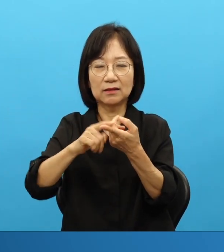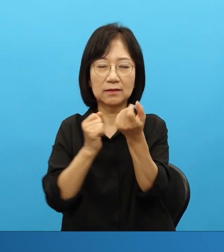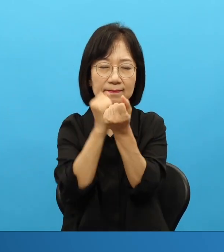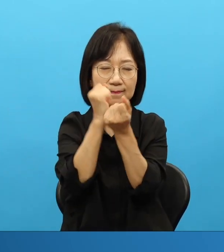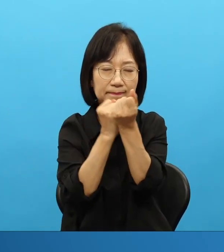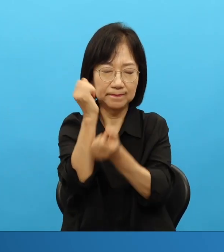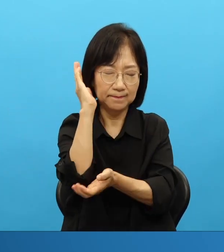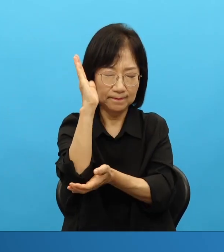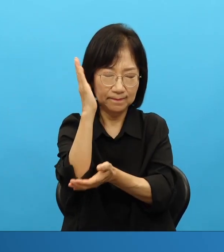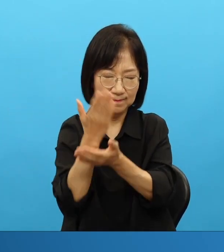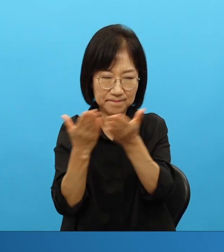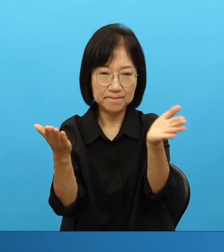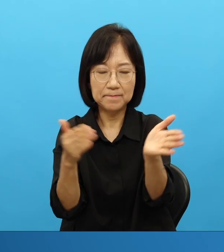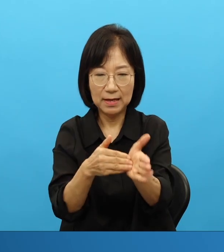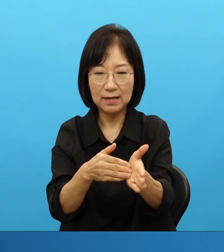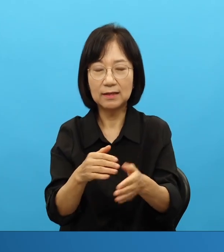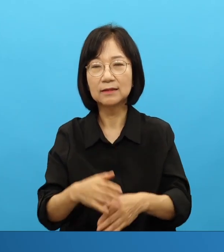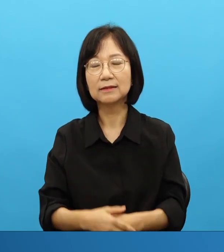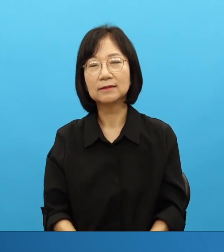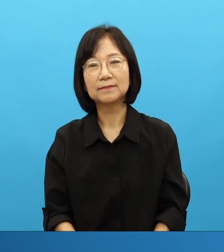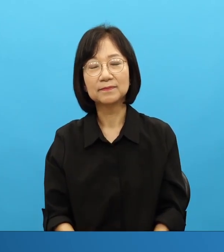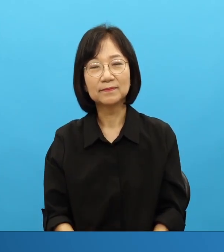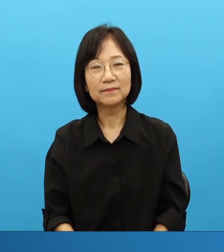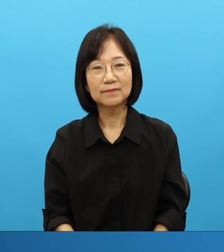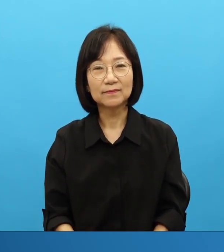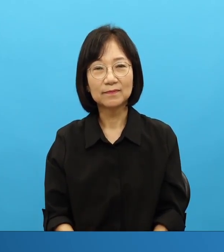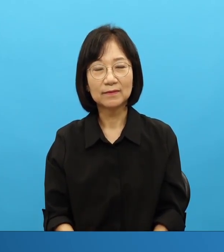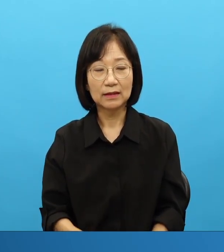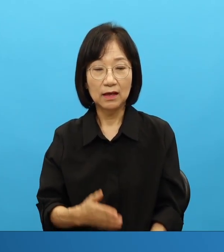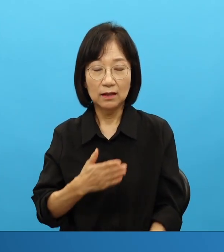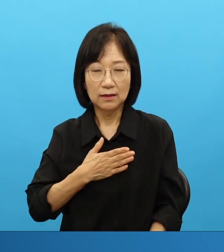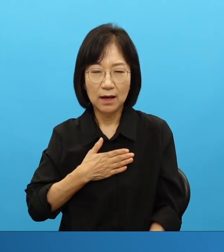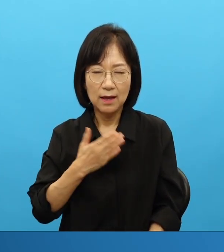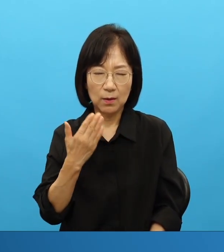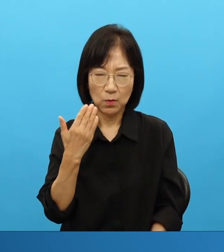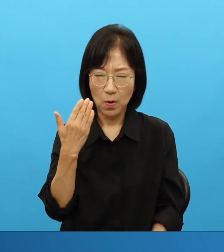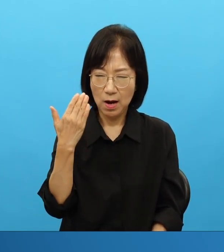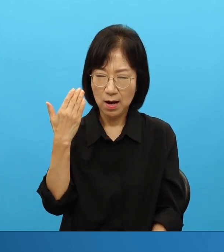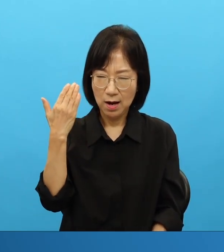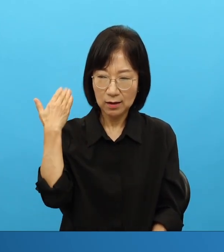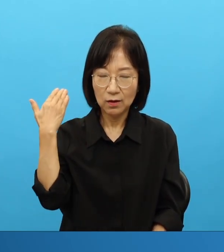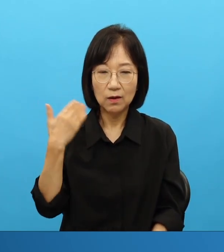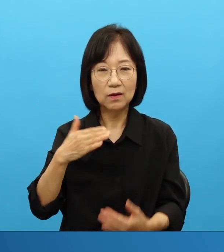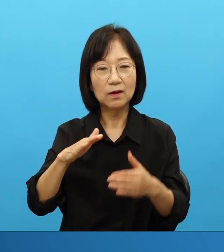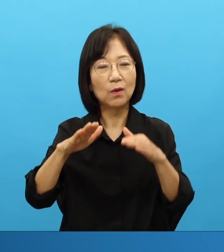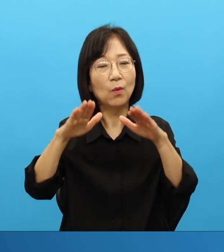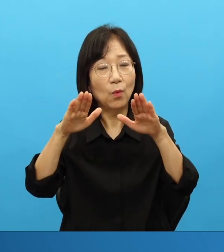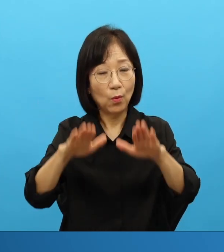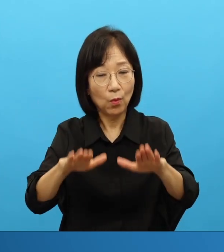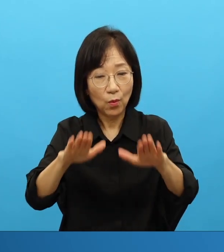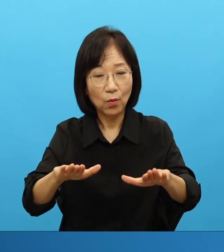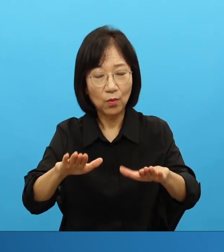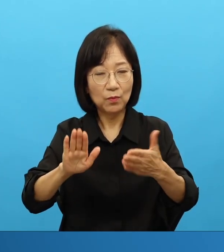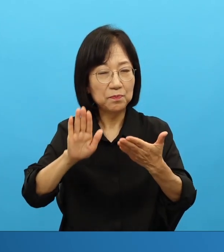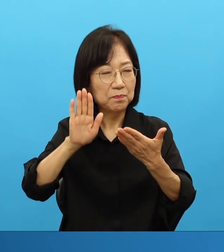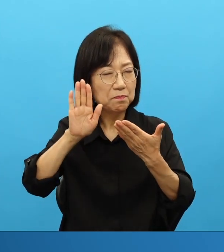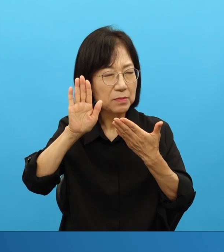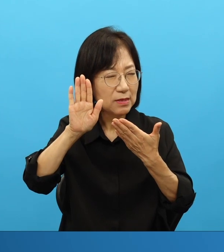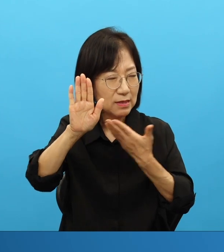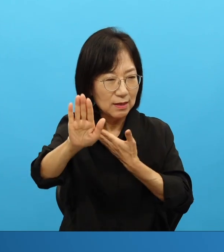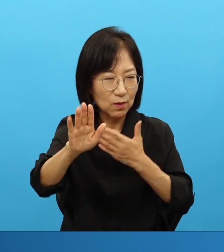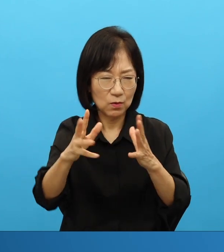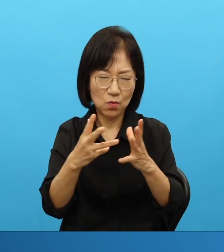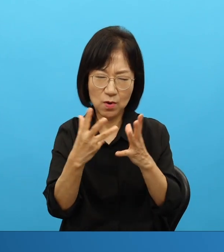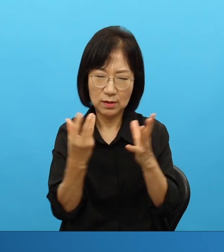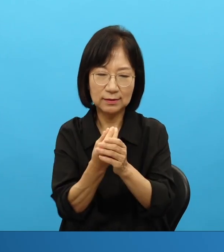to God's kingdom. 거기에는 나의 과거, 오늘, 미래를 다 해결하는 답이 들어있어요. And inside of that